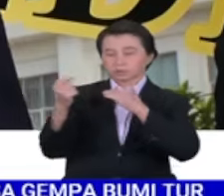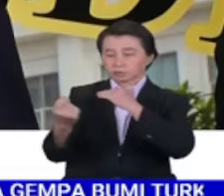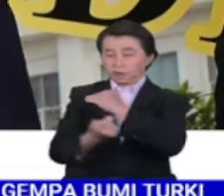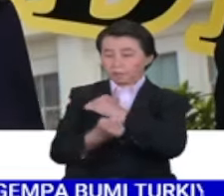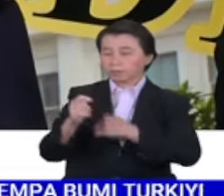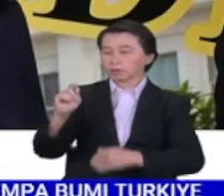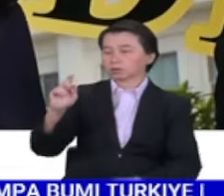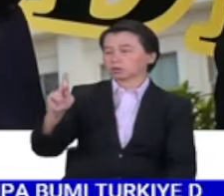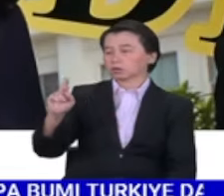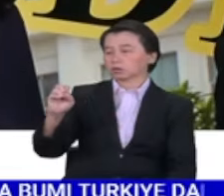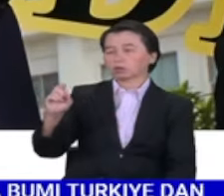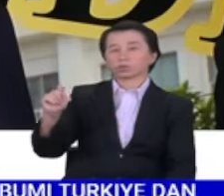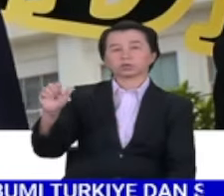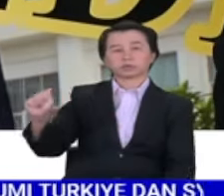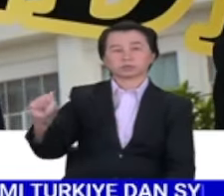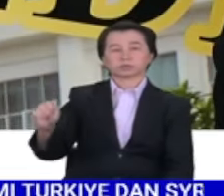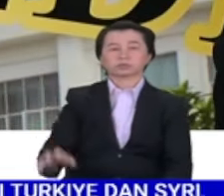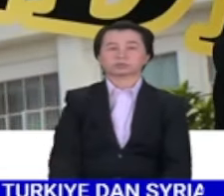kota